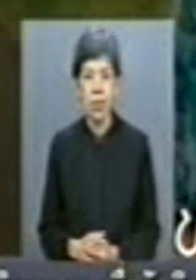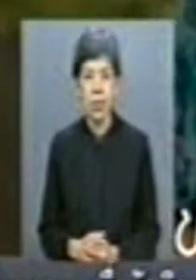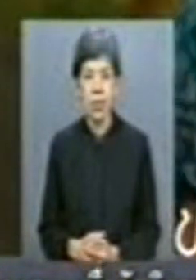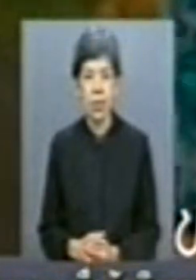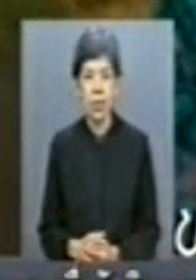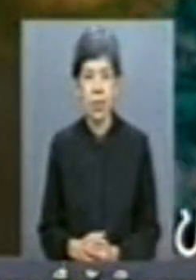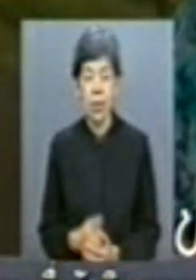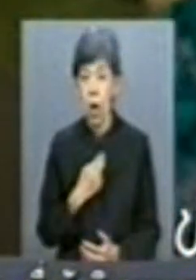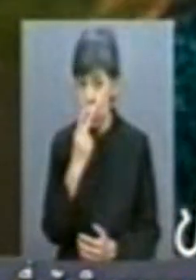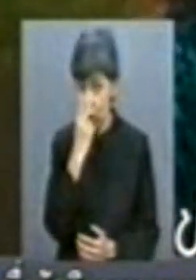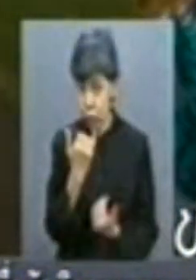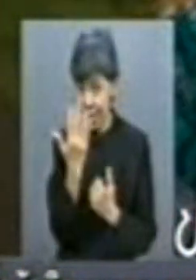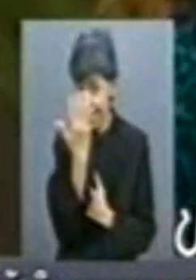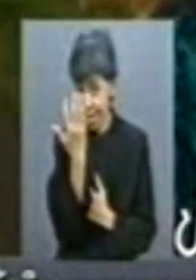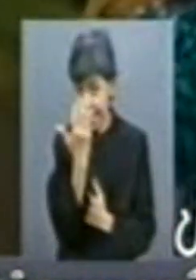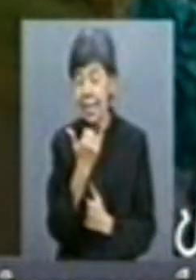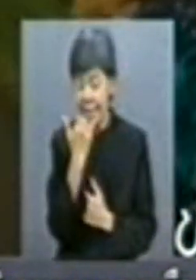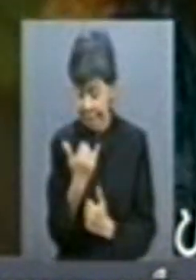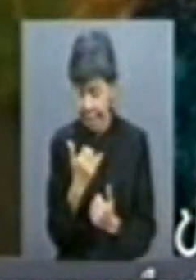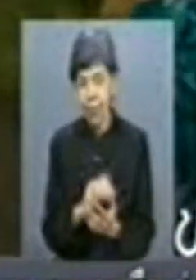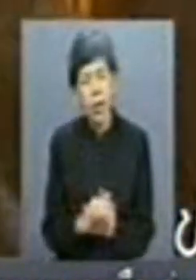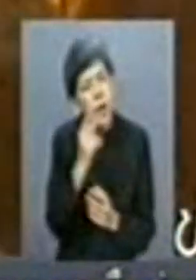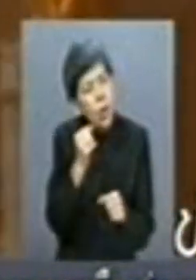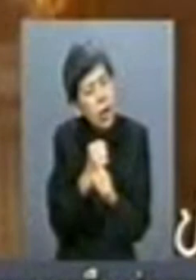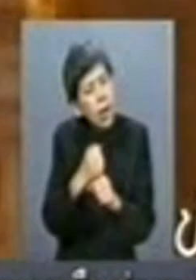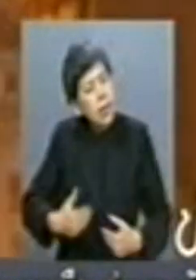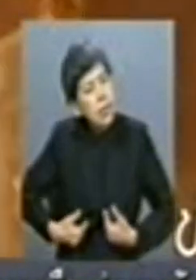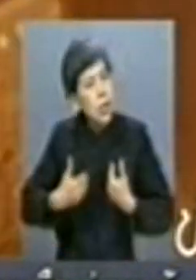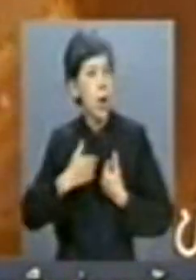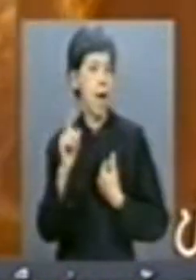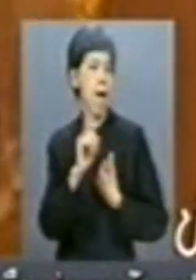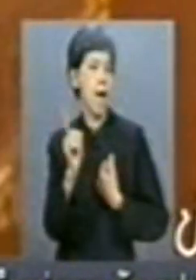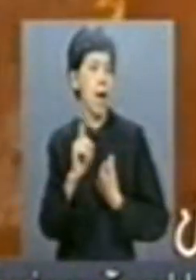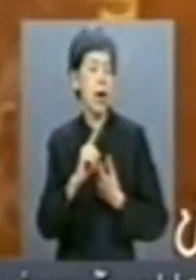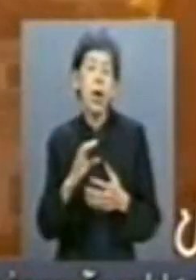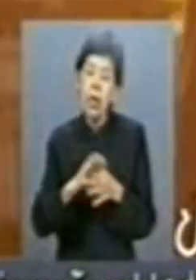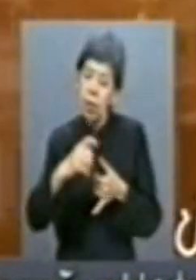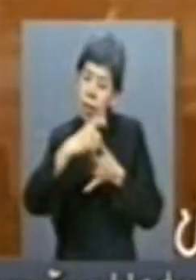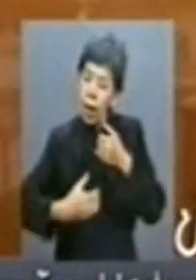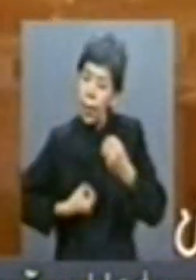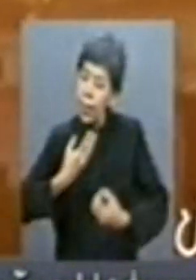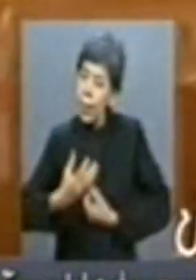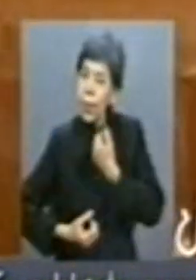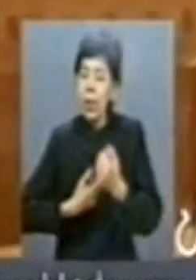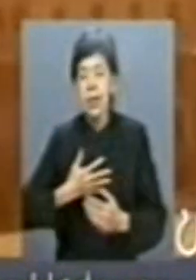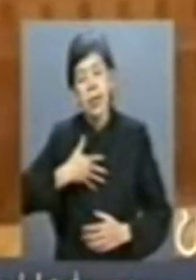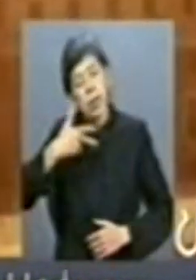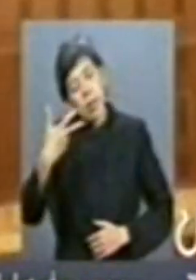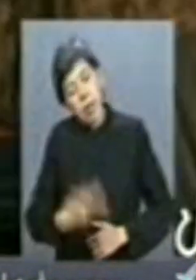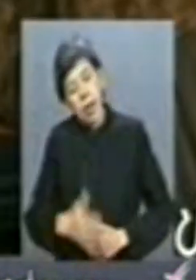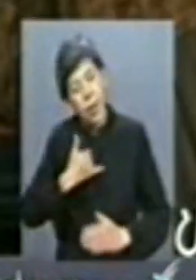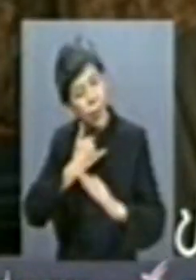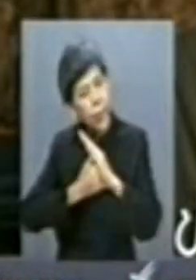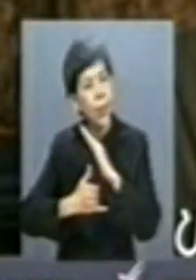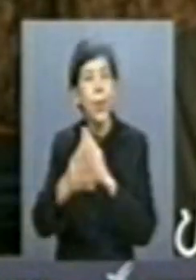ติดตามการเดินทางของลิสและร่วมค้นหาสมดุลในชีวิตที่สะท้อนผ่านความสุขและความผิดหวังใน Eat Pray